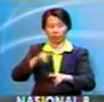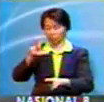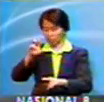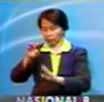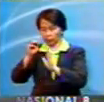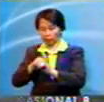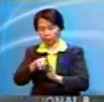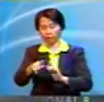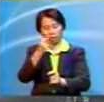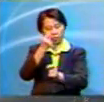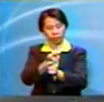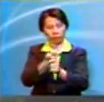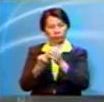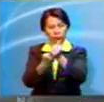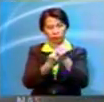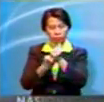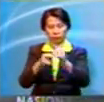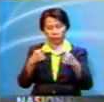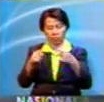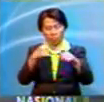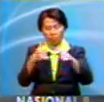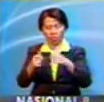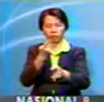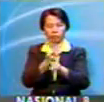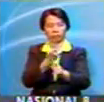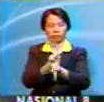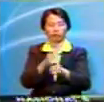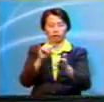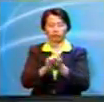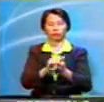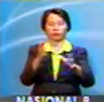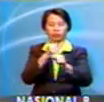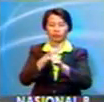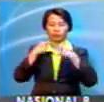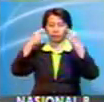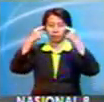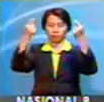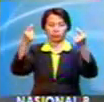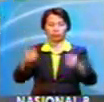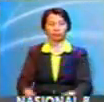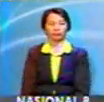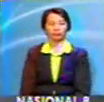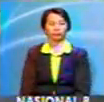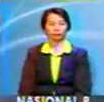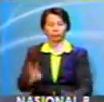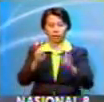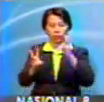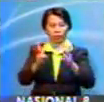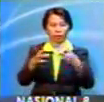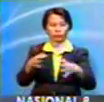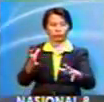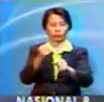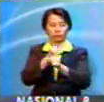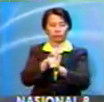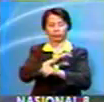minit, mereka tetap satu pasukan yang kukuh. Itulah yang membawa kejayaan kepada pasukan Pahang. Walaupun telah mengecapi